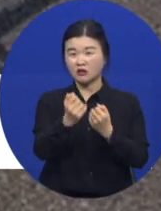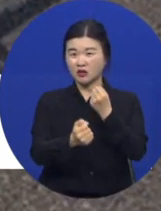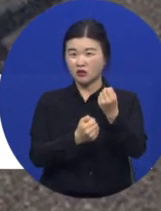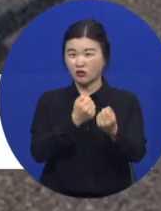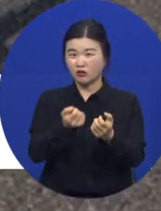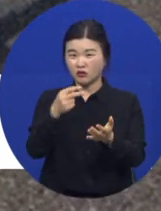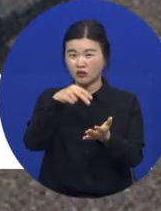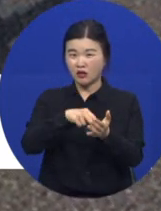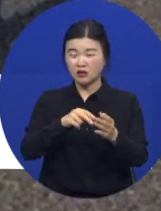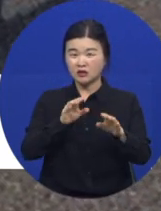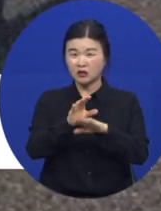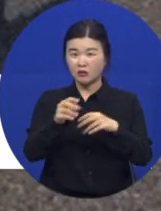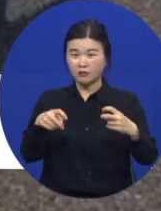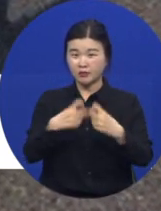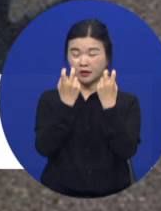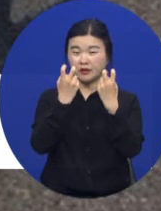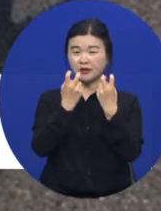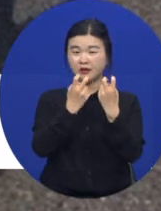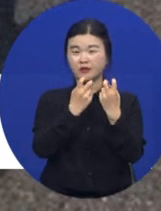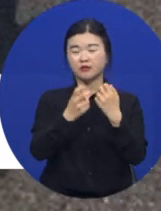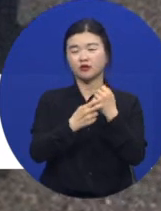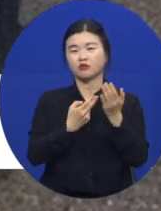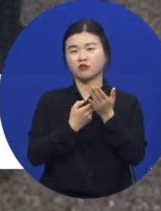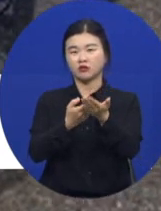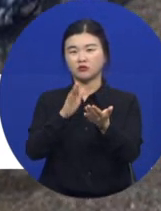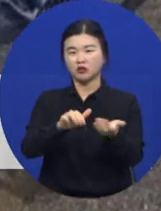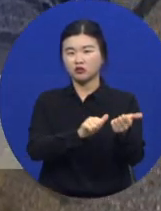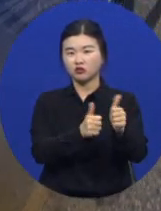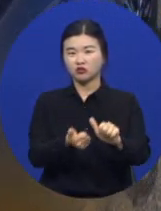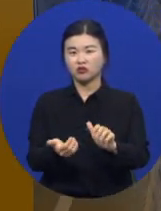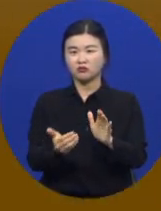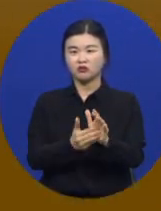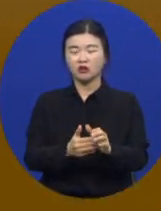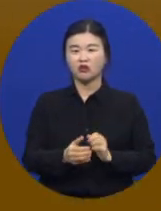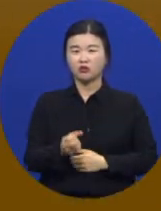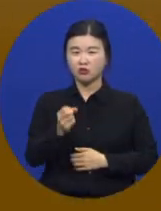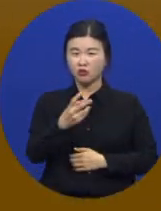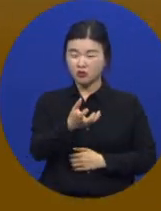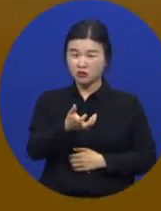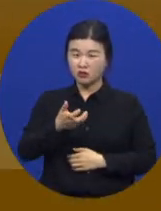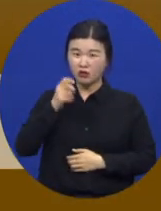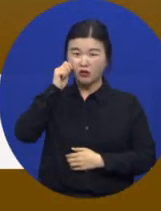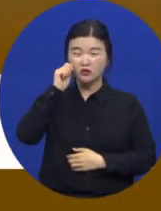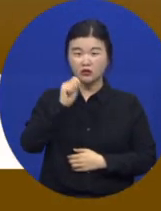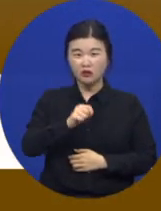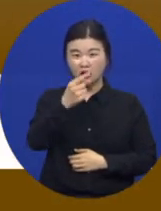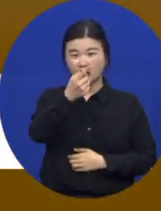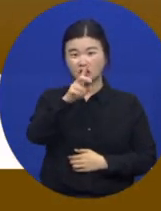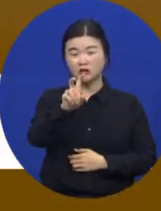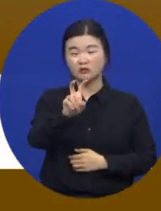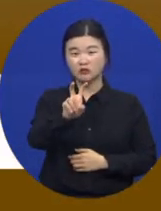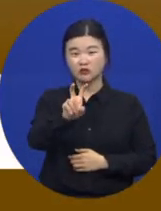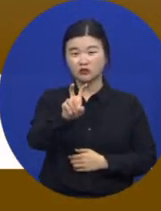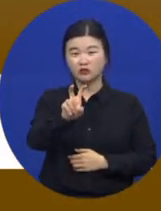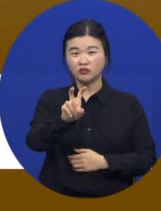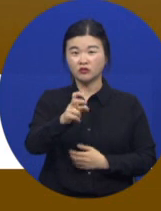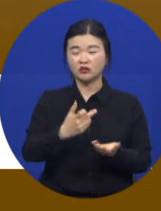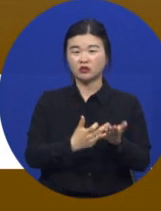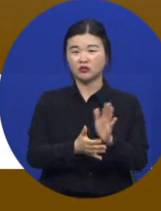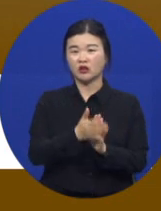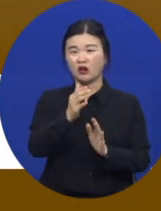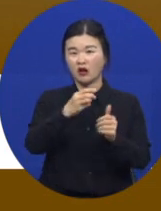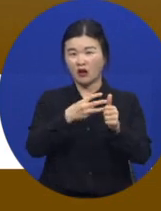자전거를 타다 승용차와 부딪혀 병원으로 옮겨졌지만 숨졌습니다. 또 이보다 앞선 어제 새벽 1시 20분쯤에는 제주시